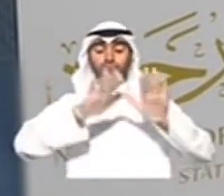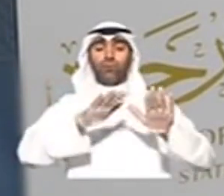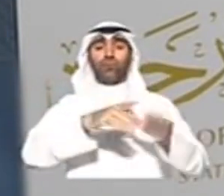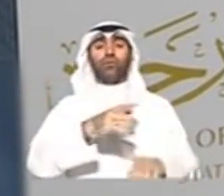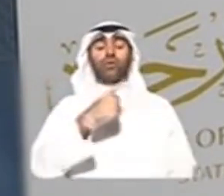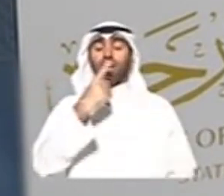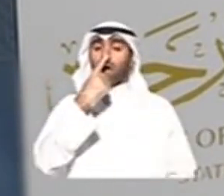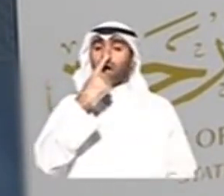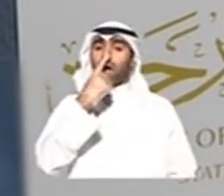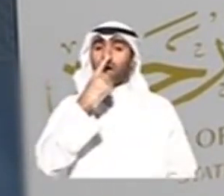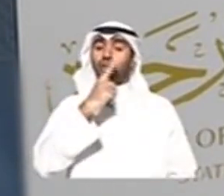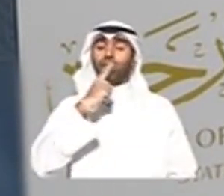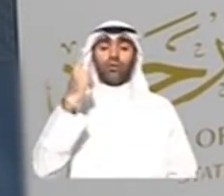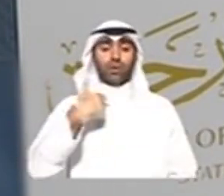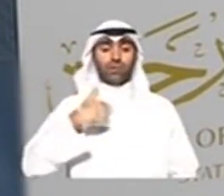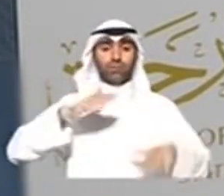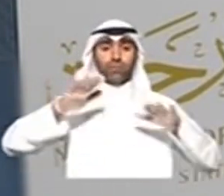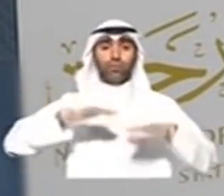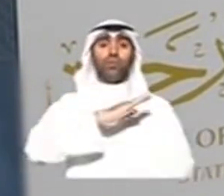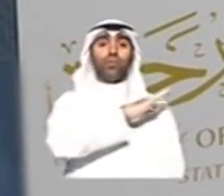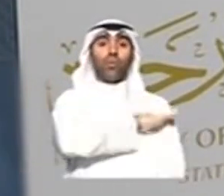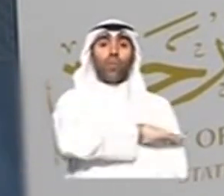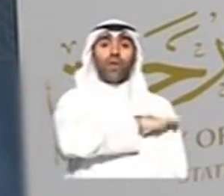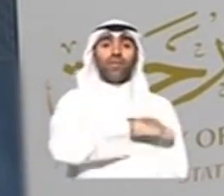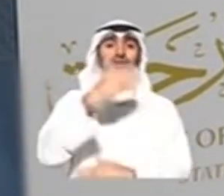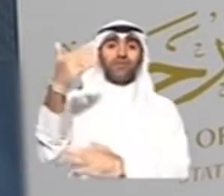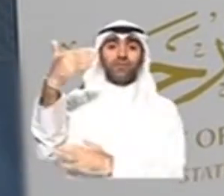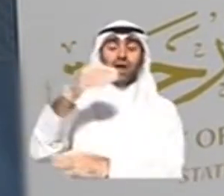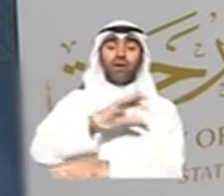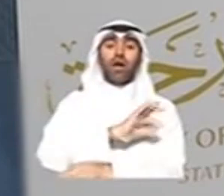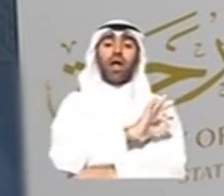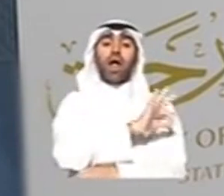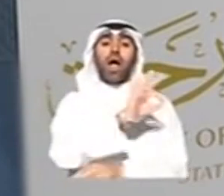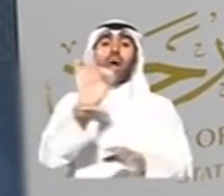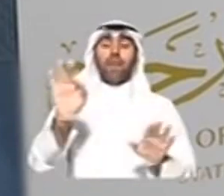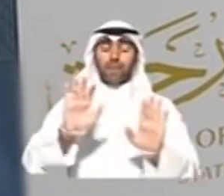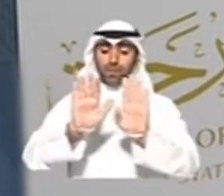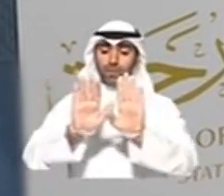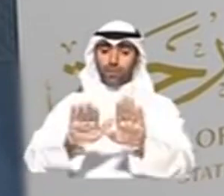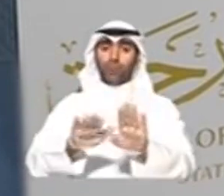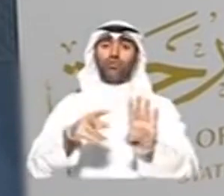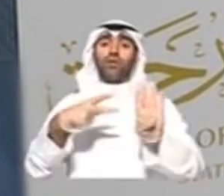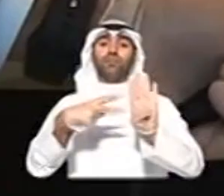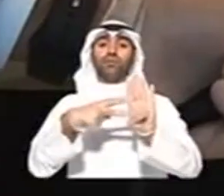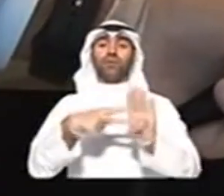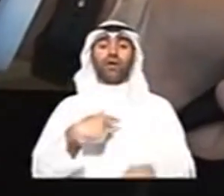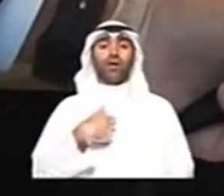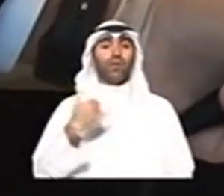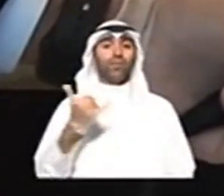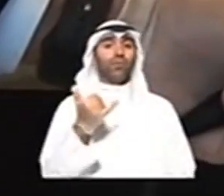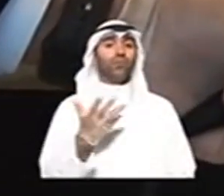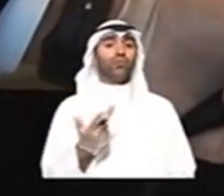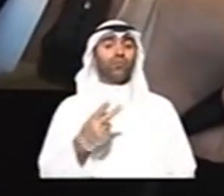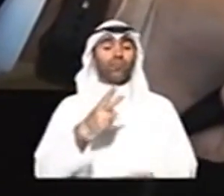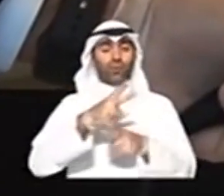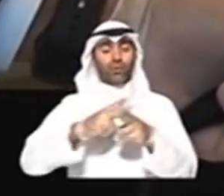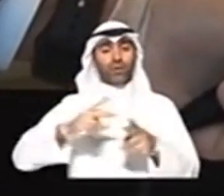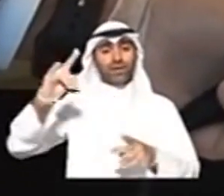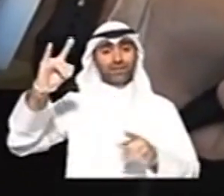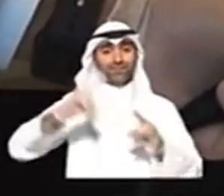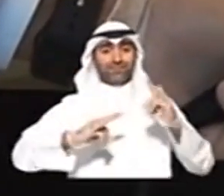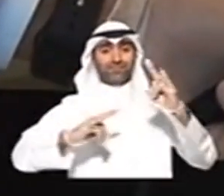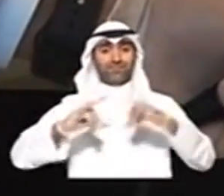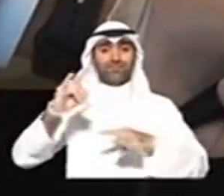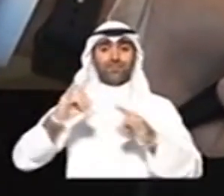على الاتصالات والتفاعل مع المواطنين وترتيب عودتهم إلى الكويت في أقرب فرصة. صارت الأزمة